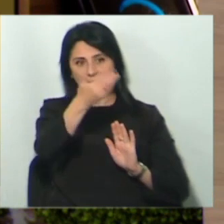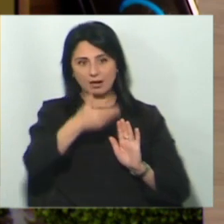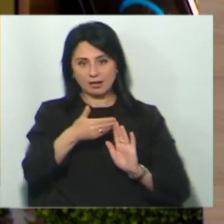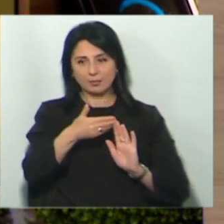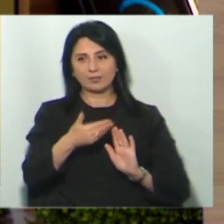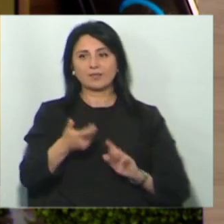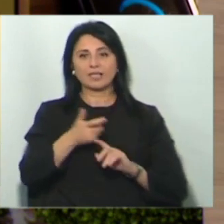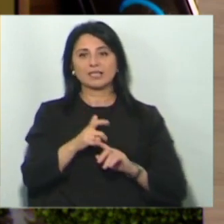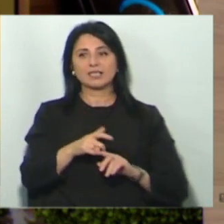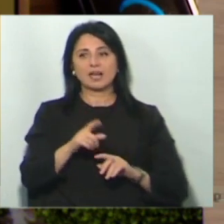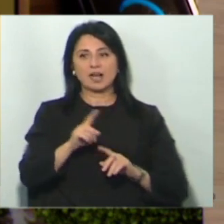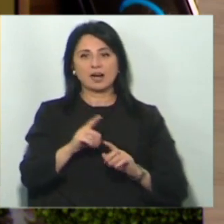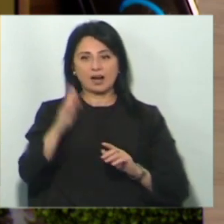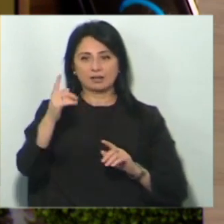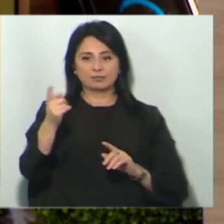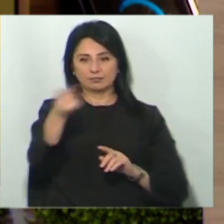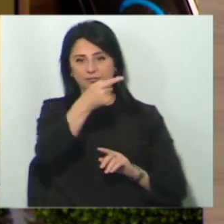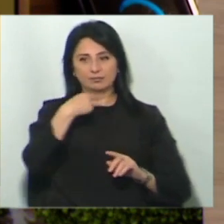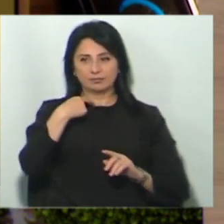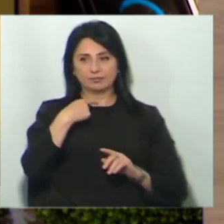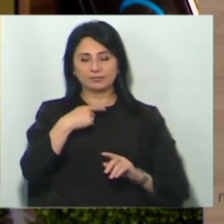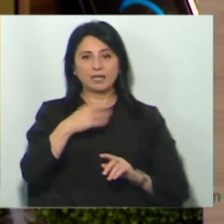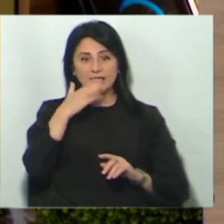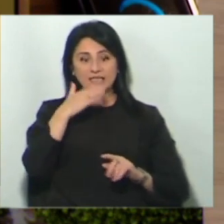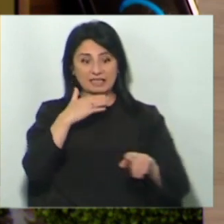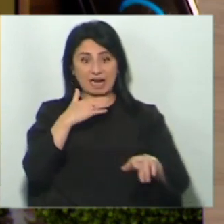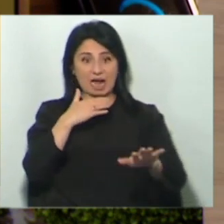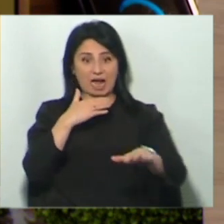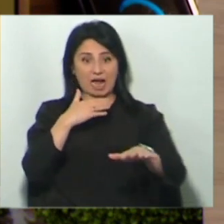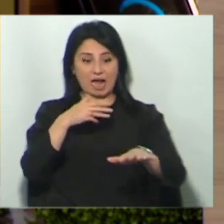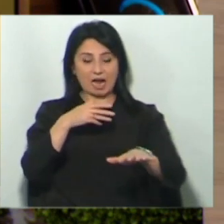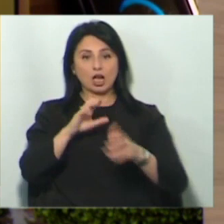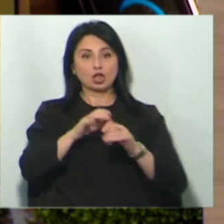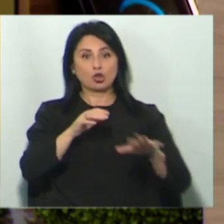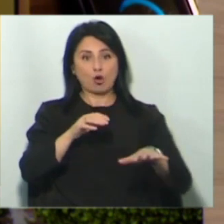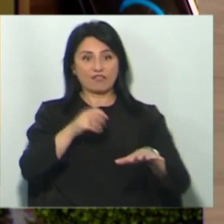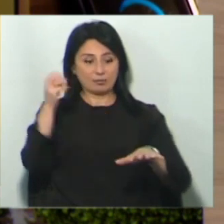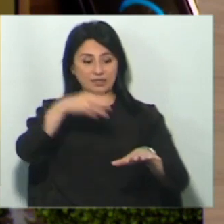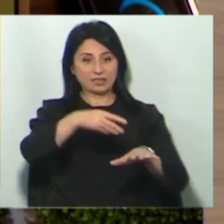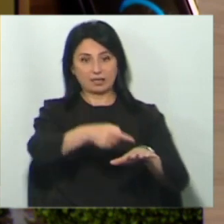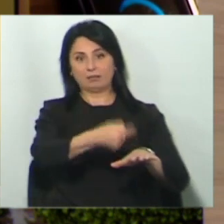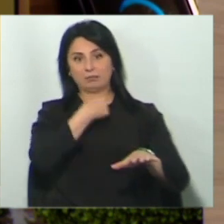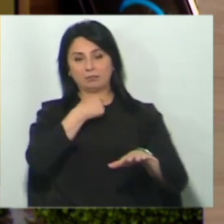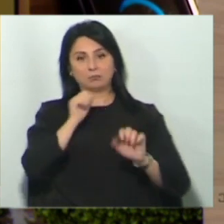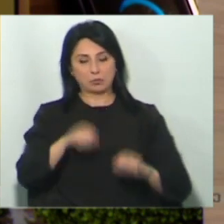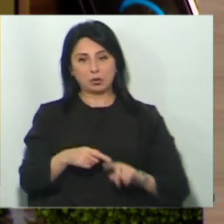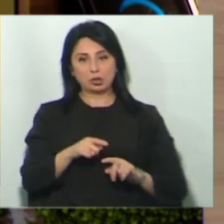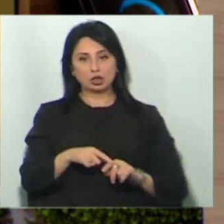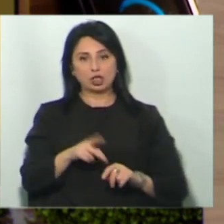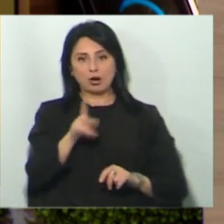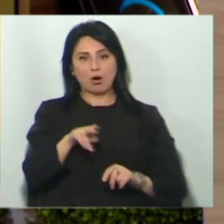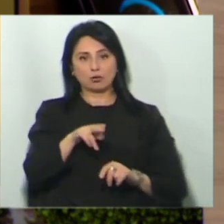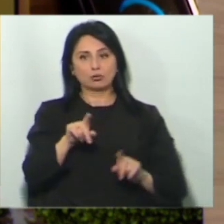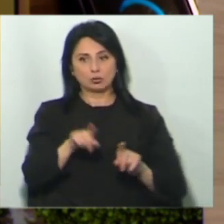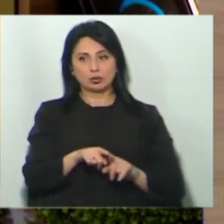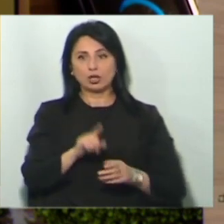თქვათ, ძალიან კაი ამრეკლავია წყალი, თოვლი, ყინული, ამიტომ თქვათ